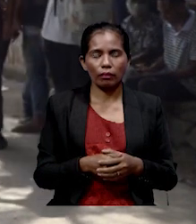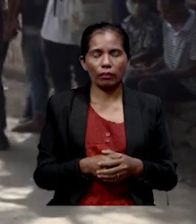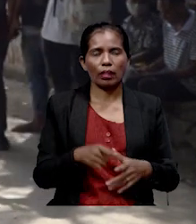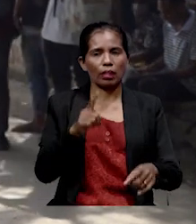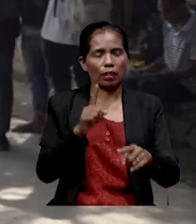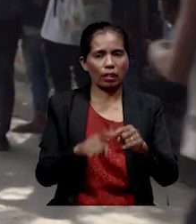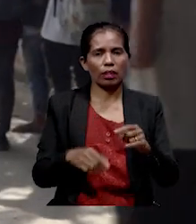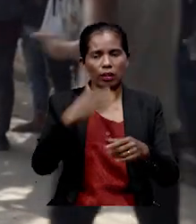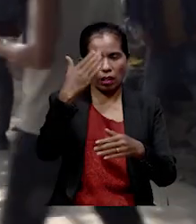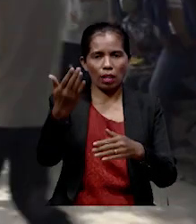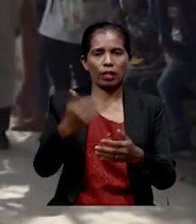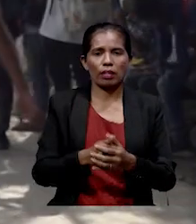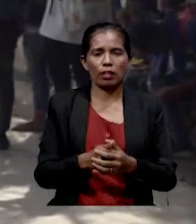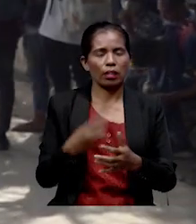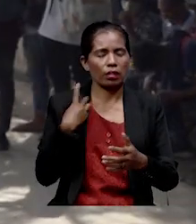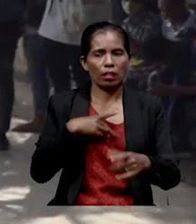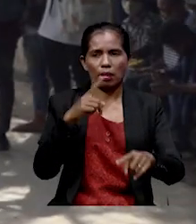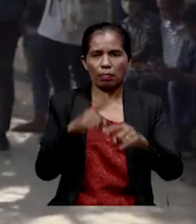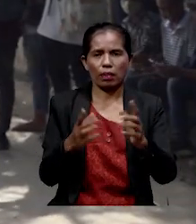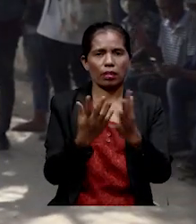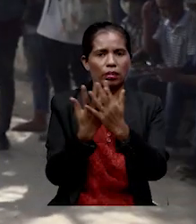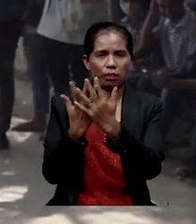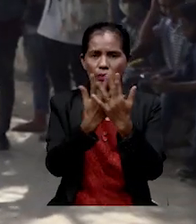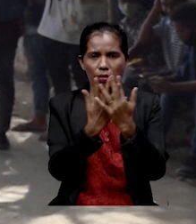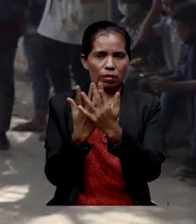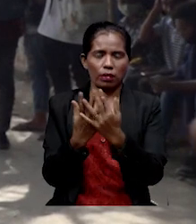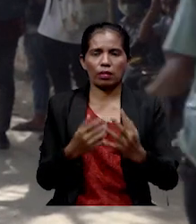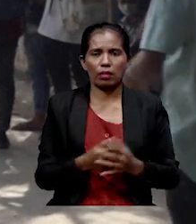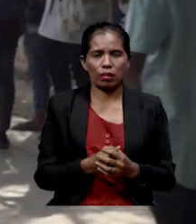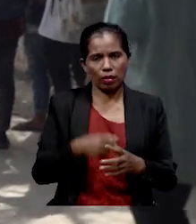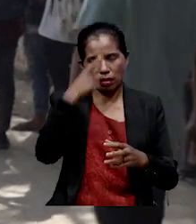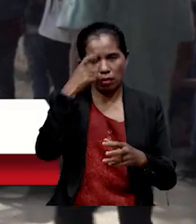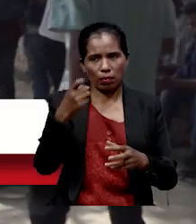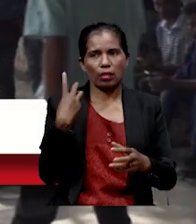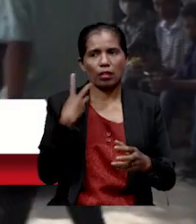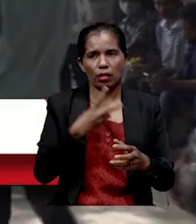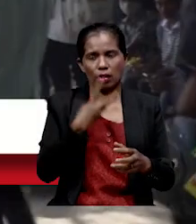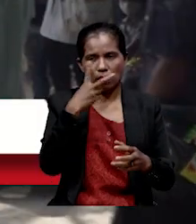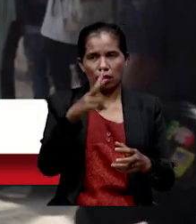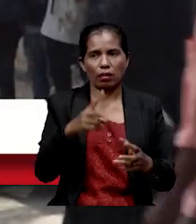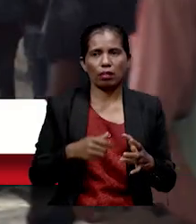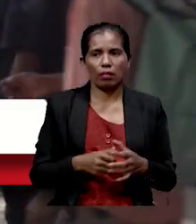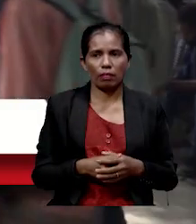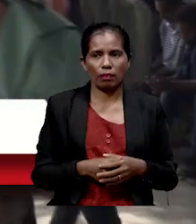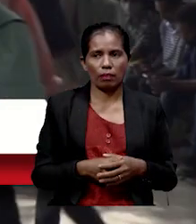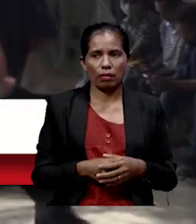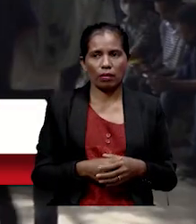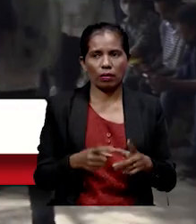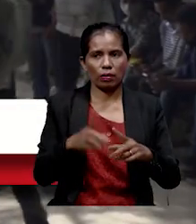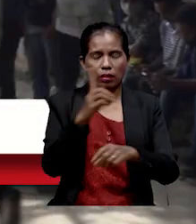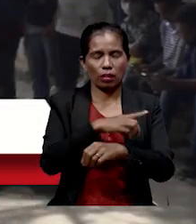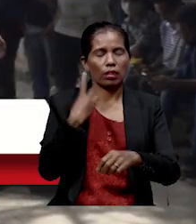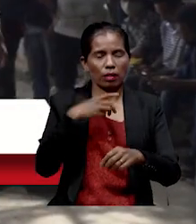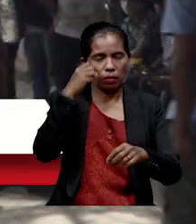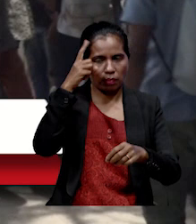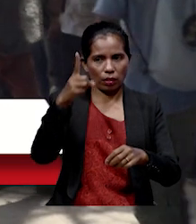bele ita labele sena malu tangan esane tamba ita oing la lorong ita komprende ona